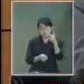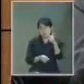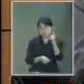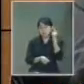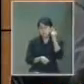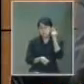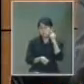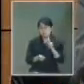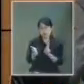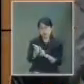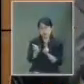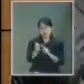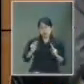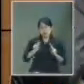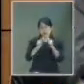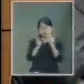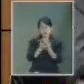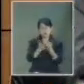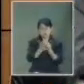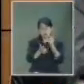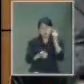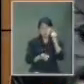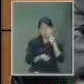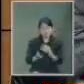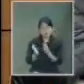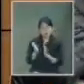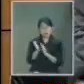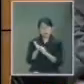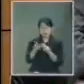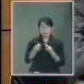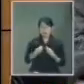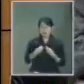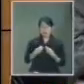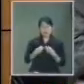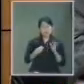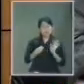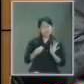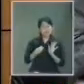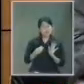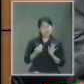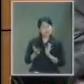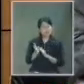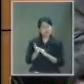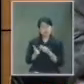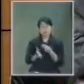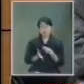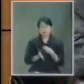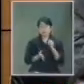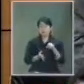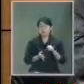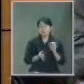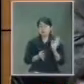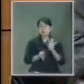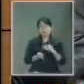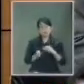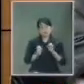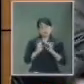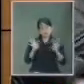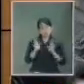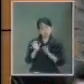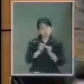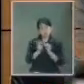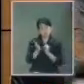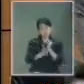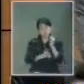เอ้าทำไมปรบมือให้ผมล่ะครับท่านประดิษฐ์นึกว่าปรบมือให้ไม่ใช่นะชัดไหมชั